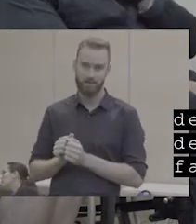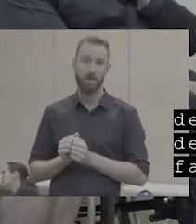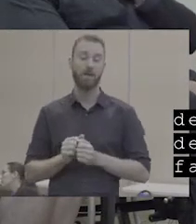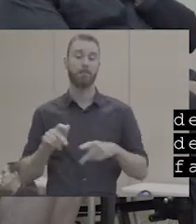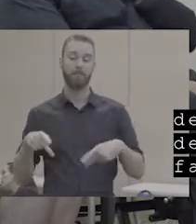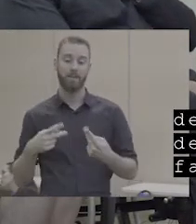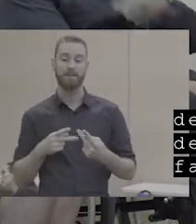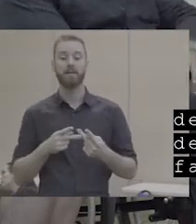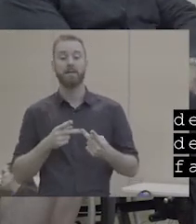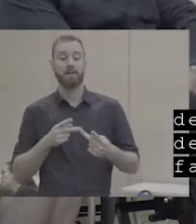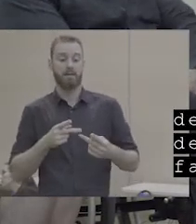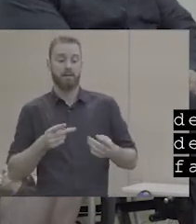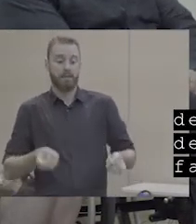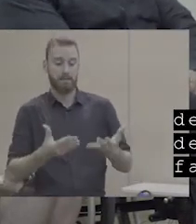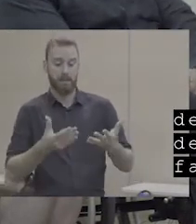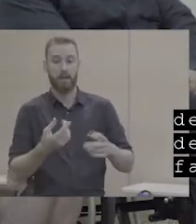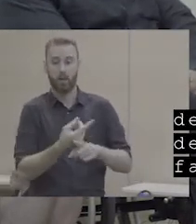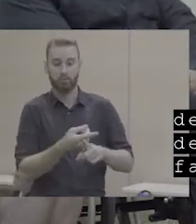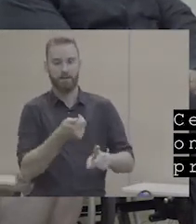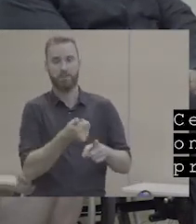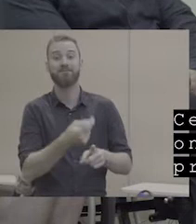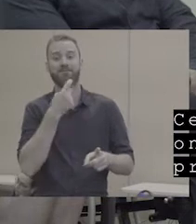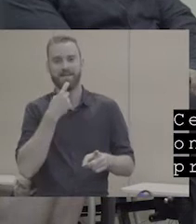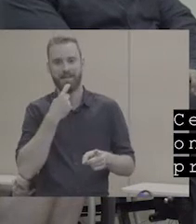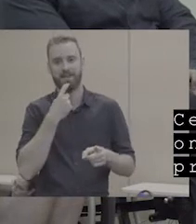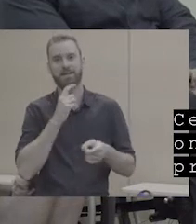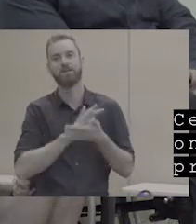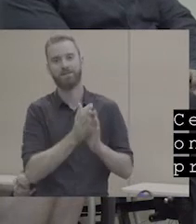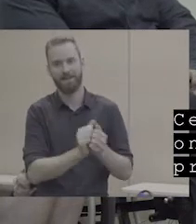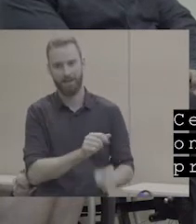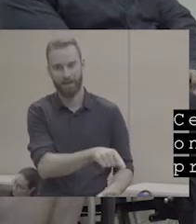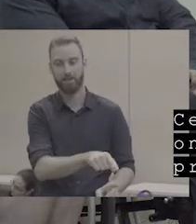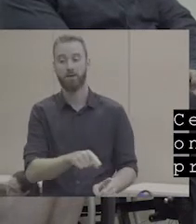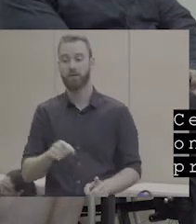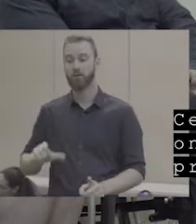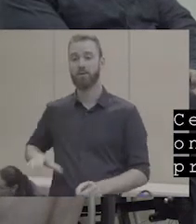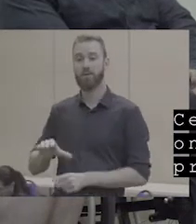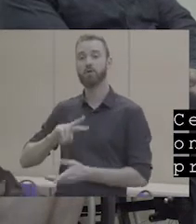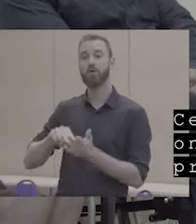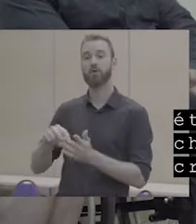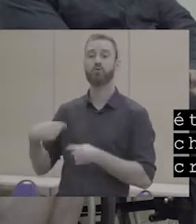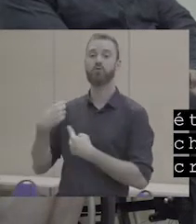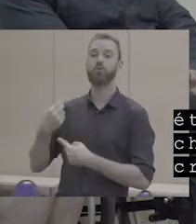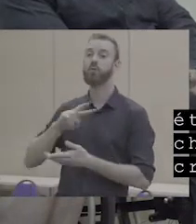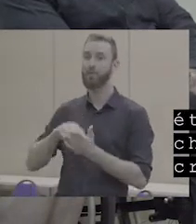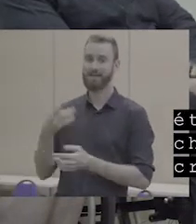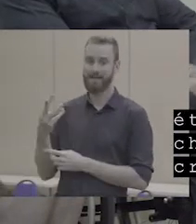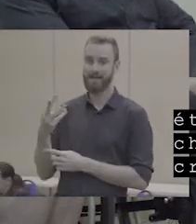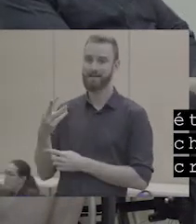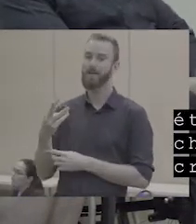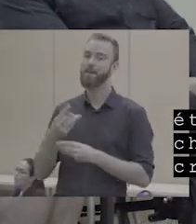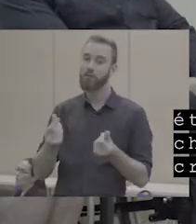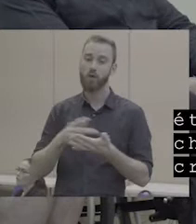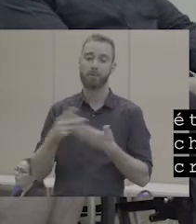faire en sorte que c'est des logements qui sont facilement adaptables. Cette subvention, depuis 2016, on a, dans plusieurs de nos projets, été incapables d'aller la